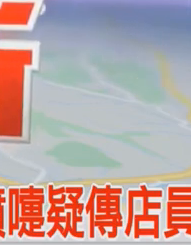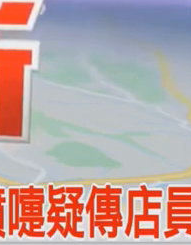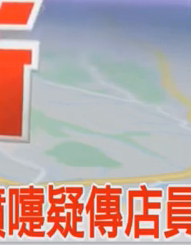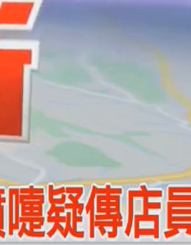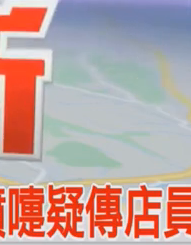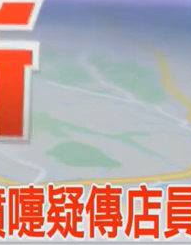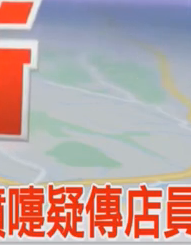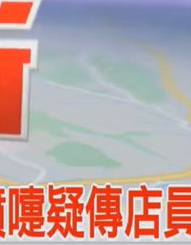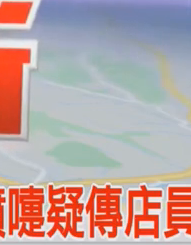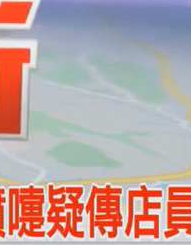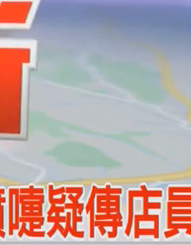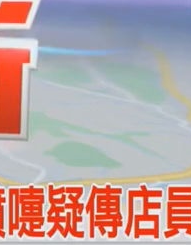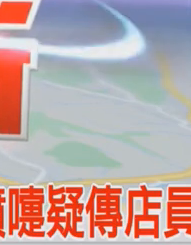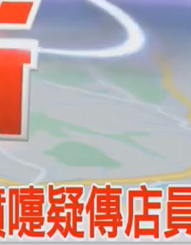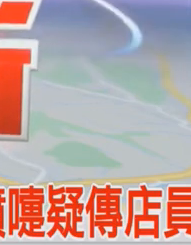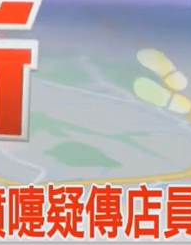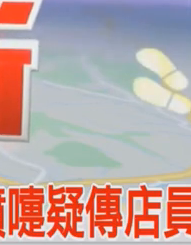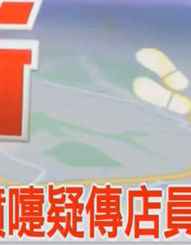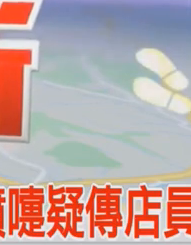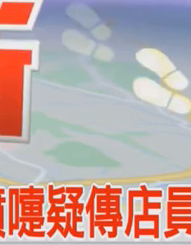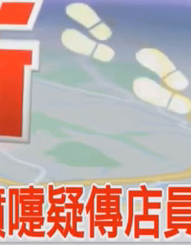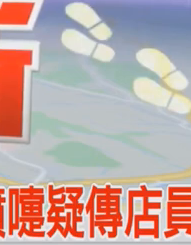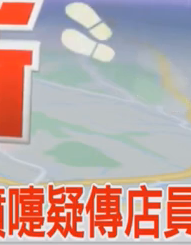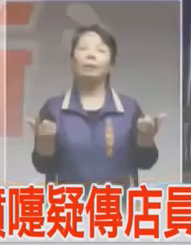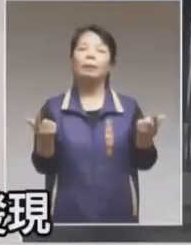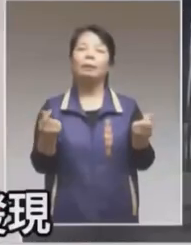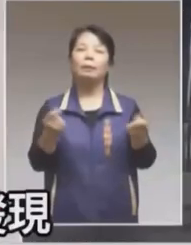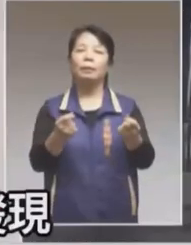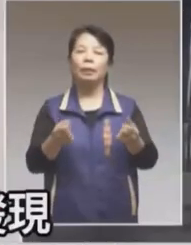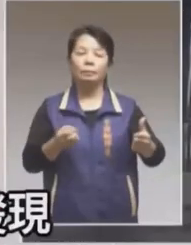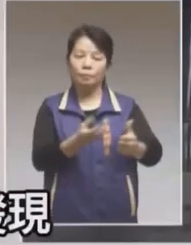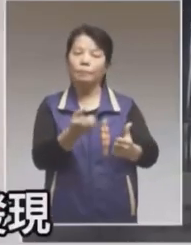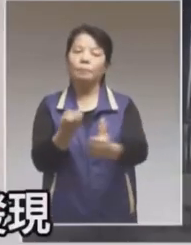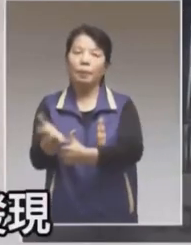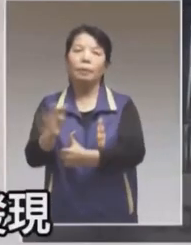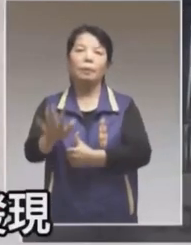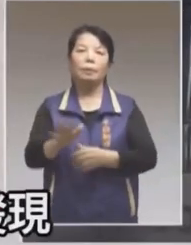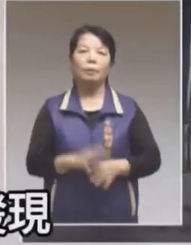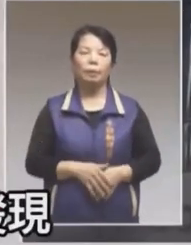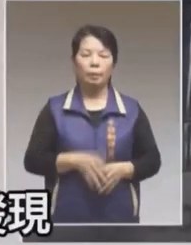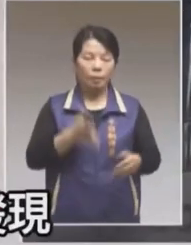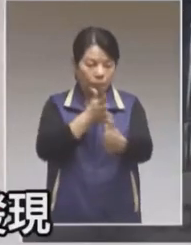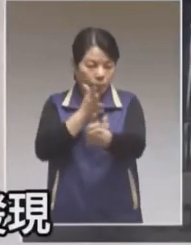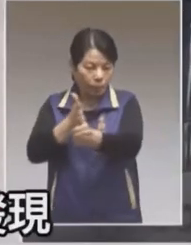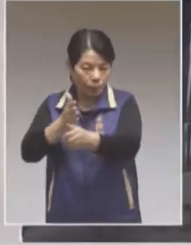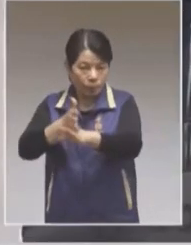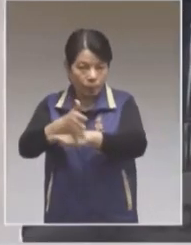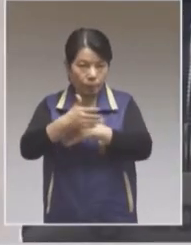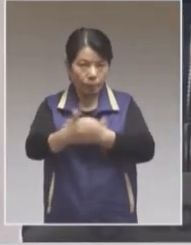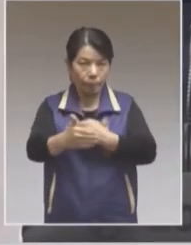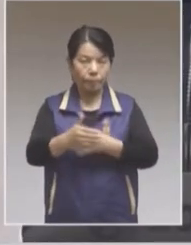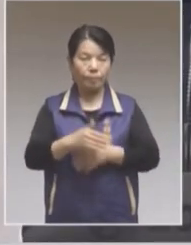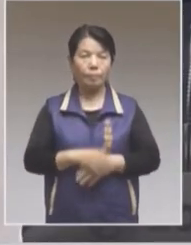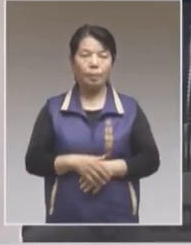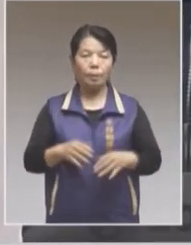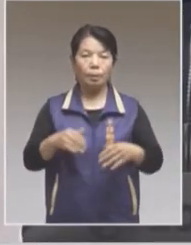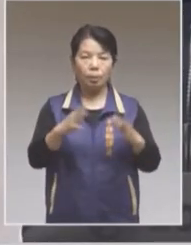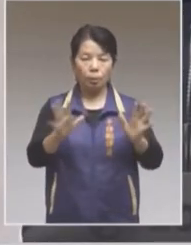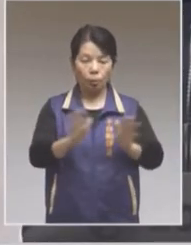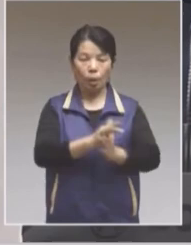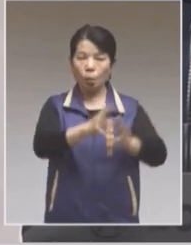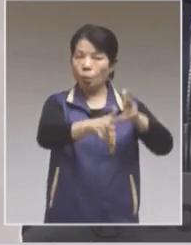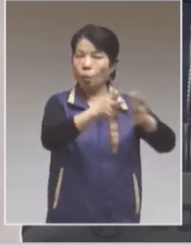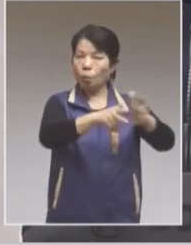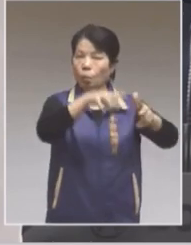的鼻涕，可能是传染的主要原因。 我们的疫调过程里面，我们发现在整个同一个厂